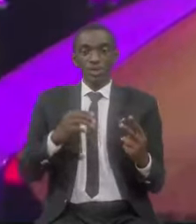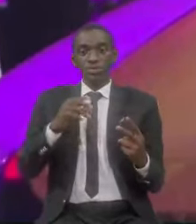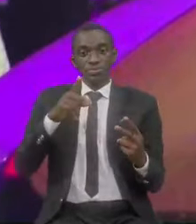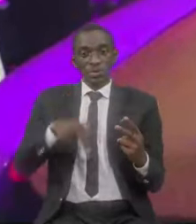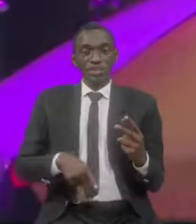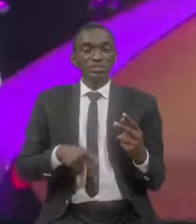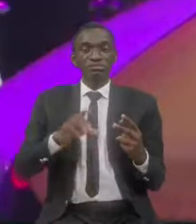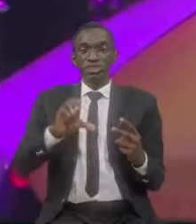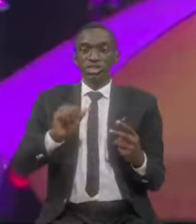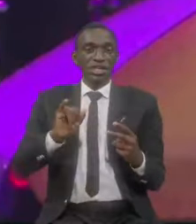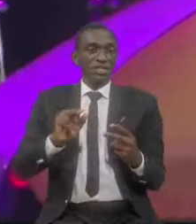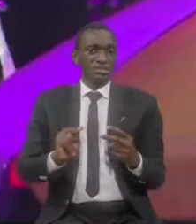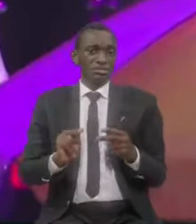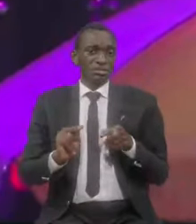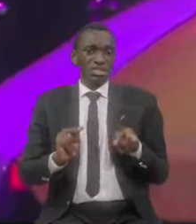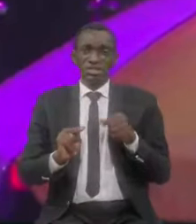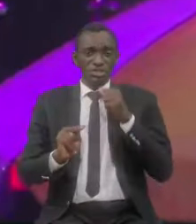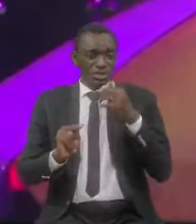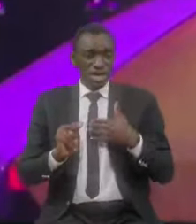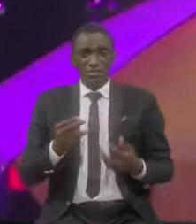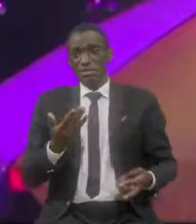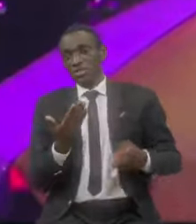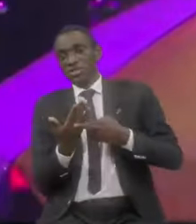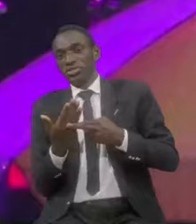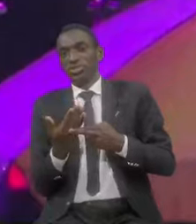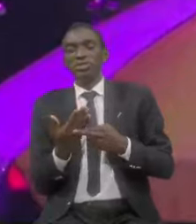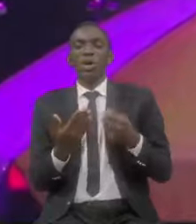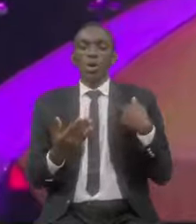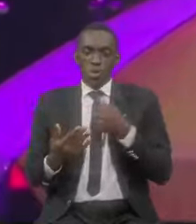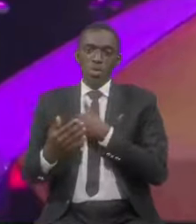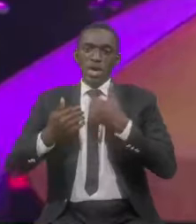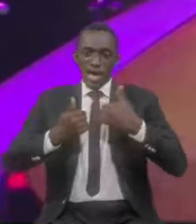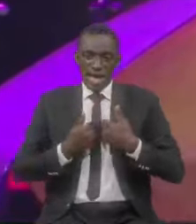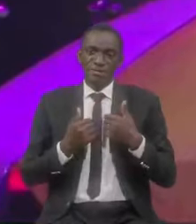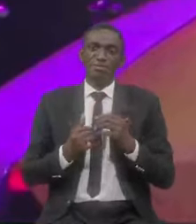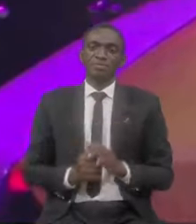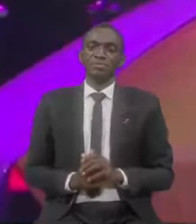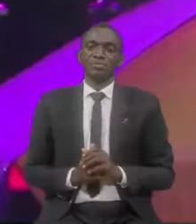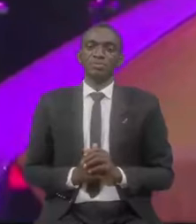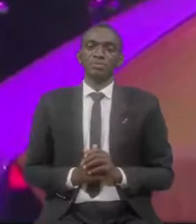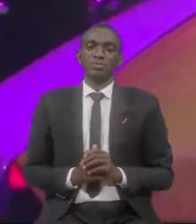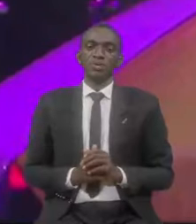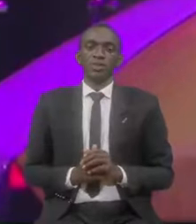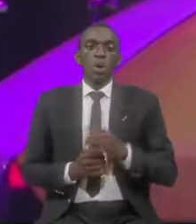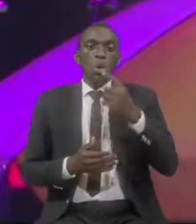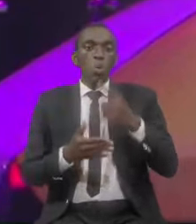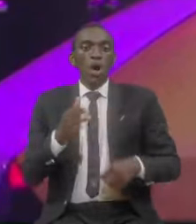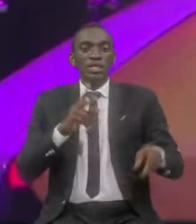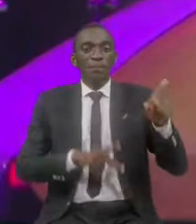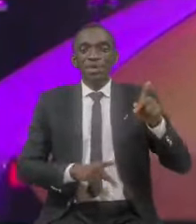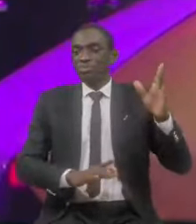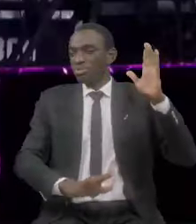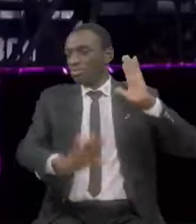Ce à quoi Caïn ne pouvait être restauré, nous, nous y sommes restaurés.